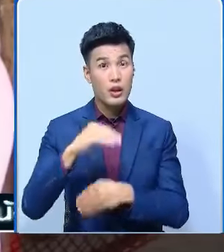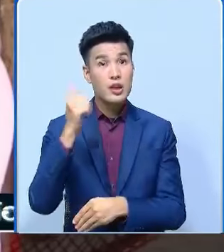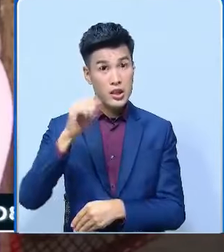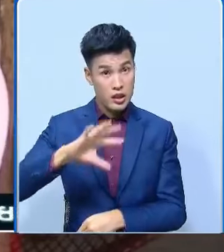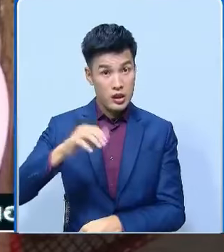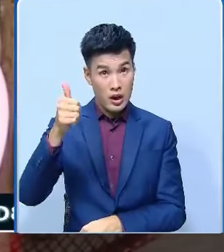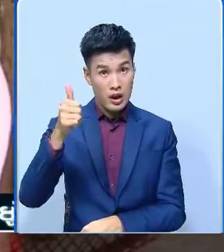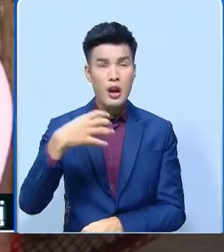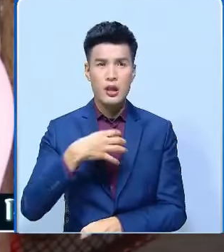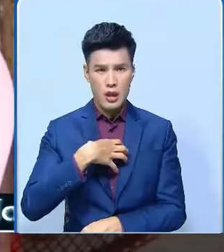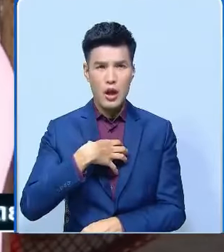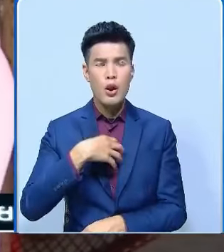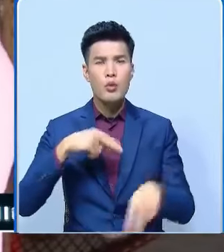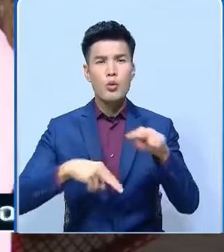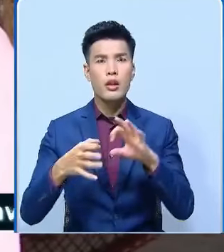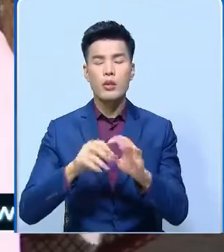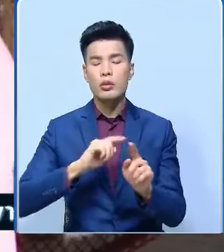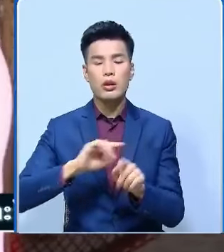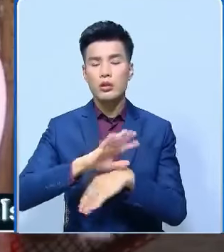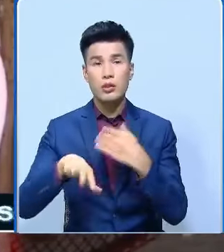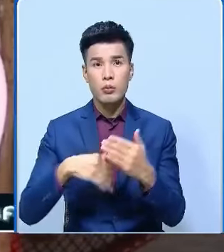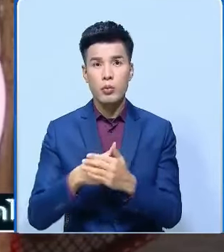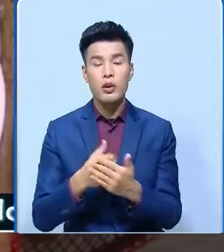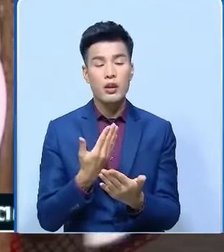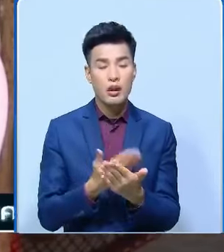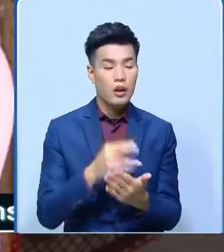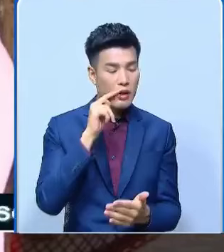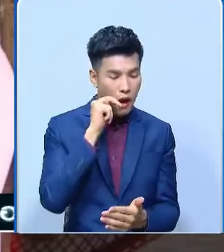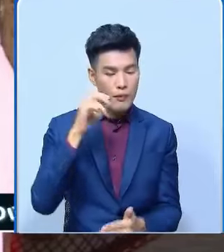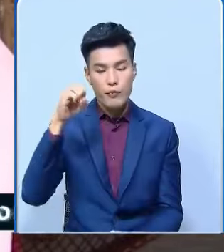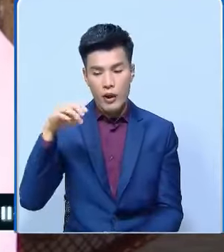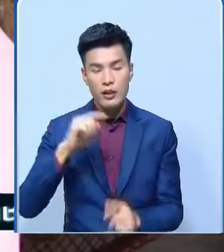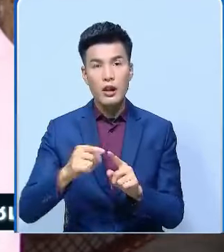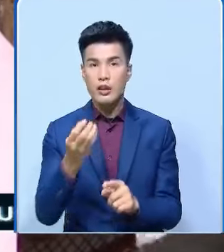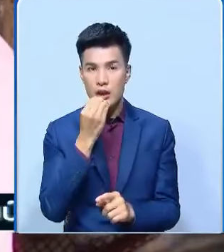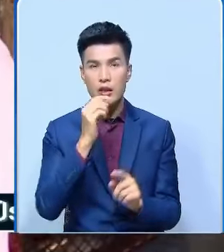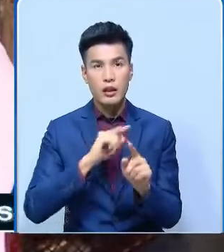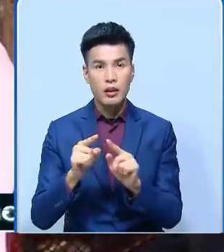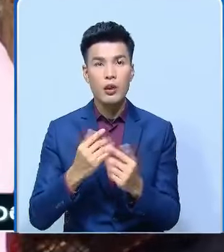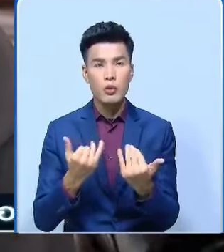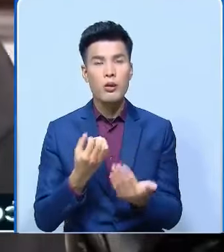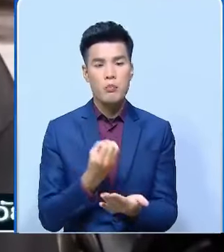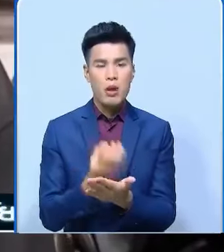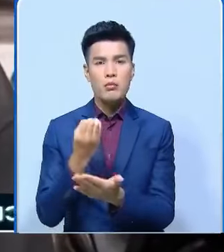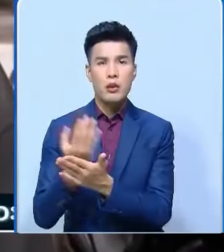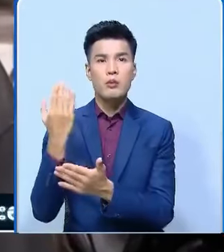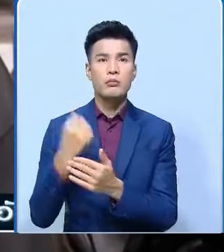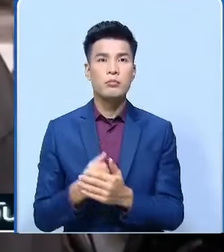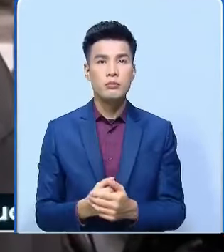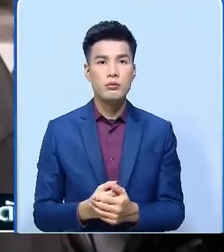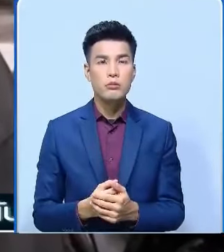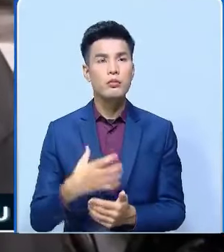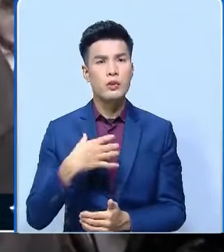อยากดูแลเรื่องทุกอย่างเลยค่ะเรื่องค่าน้ำค่าไฟแล้วก็อาหารการกินทุกวันนี้แพงมากค่ะ อยากได้ค